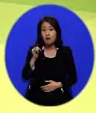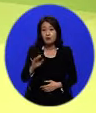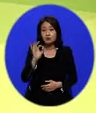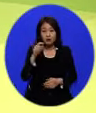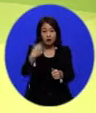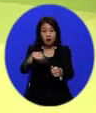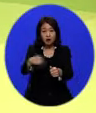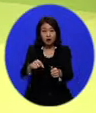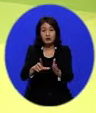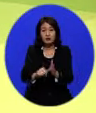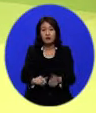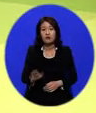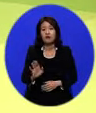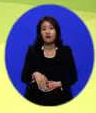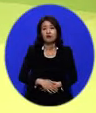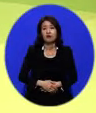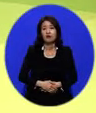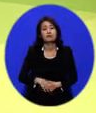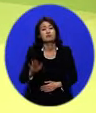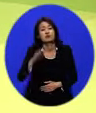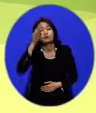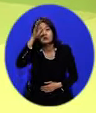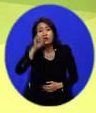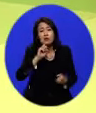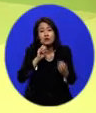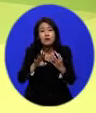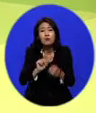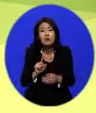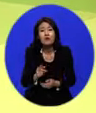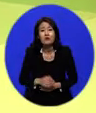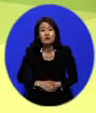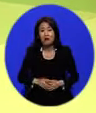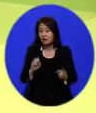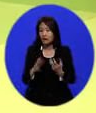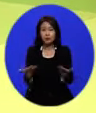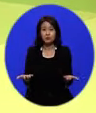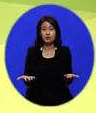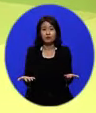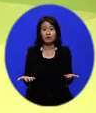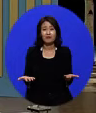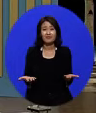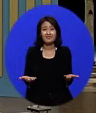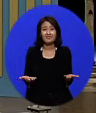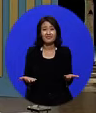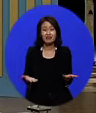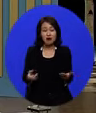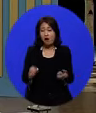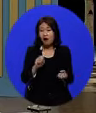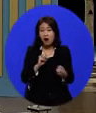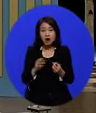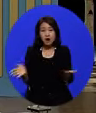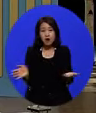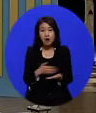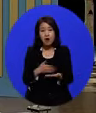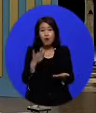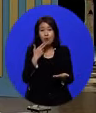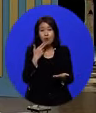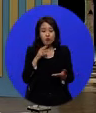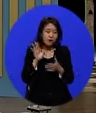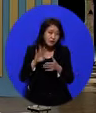부모교육 시키는데요. 뭐 이렇게 하면, 소장님 답이 뭐예요? 답이 없어요. 답이 없는데도 불구하고